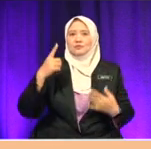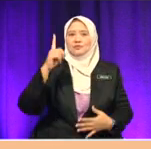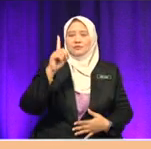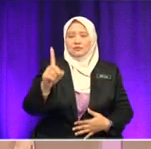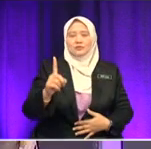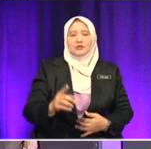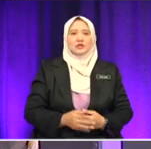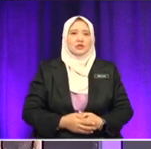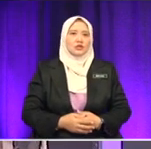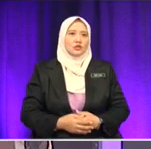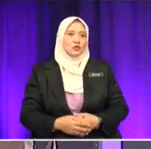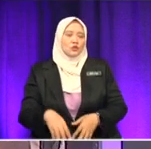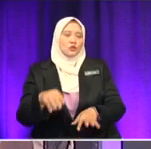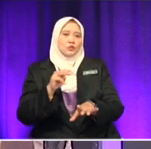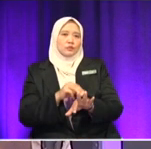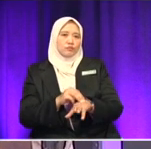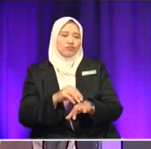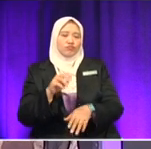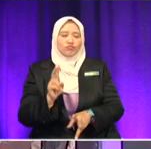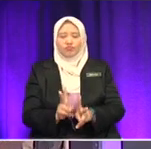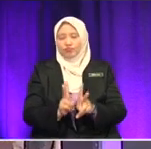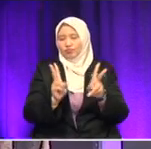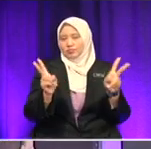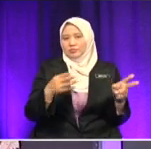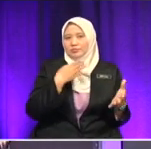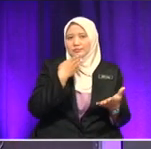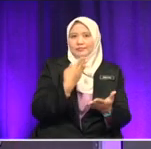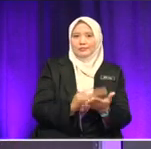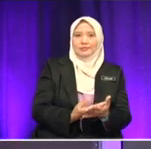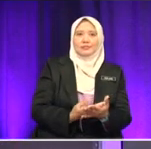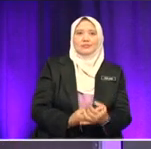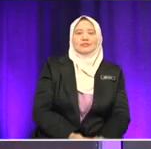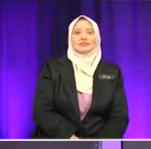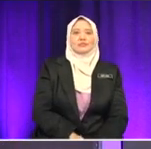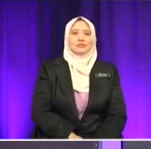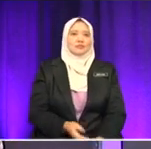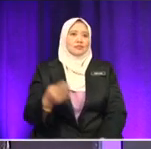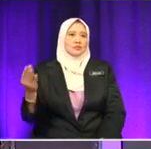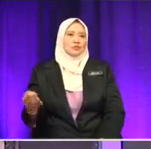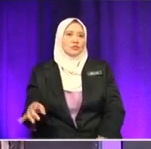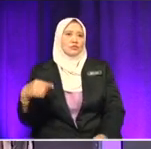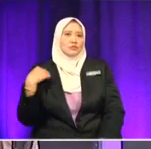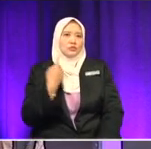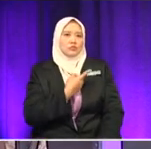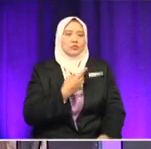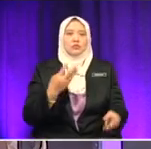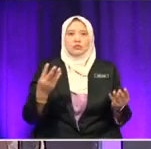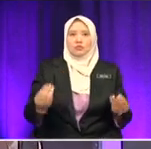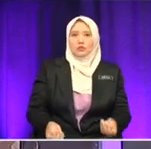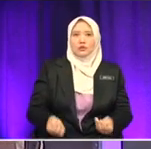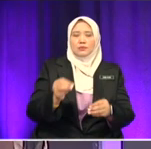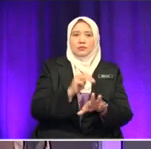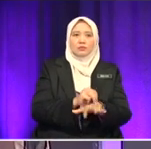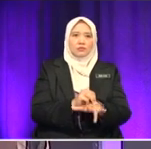yang sangat baik, yang kadang-kadang orang kita tak perasan pun, tapi ia ada. Untuk buat roti kita perlukan mikroorganisma. Yang pernah dengar